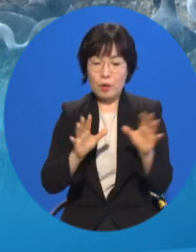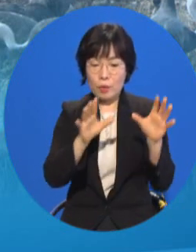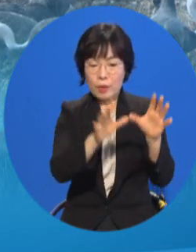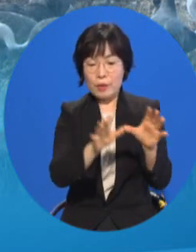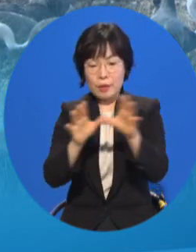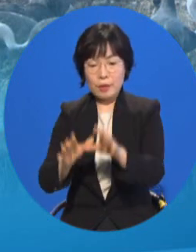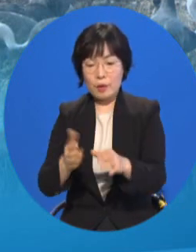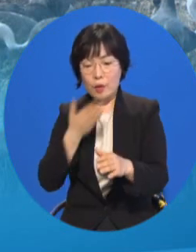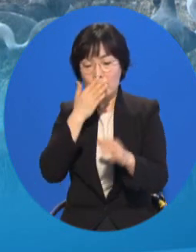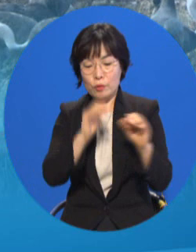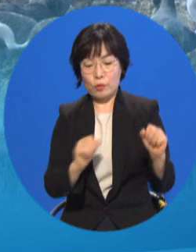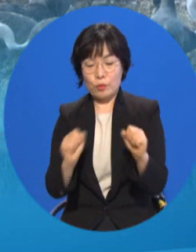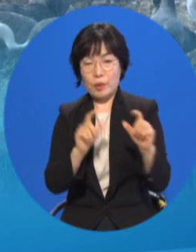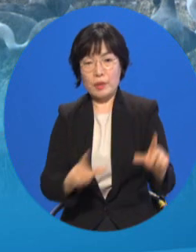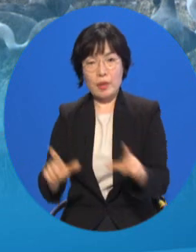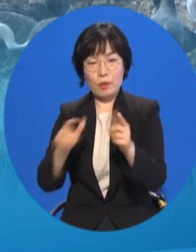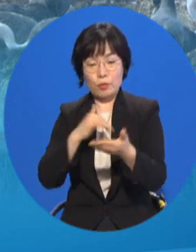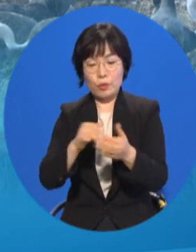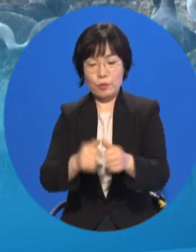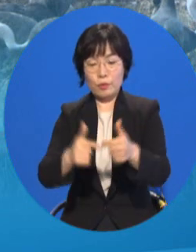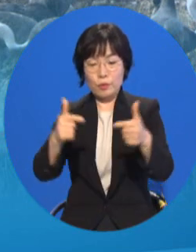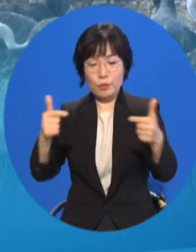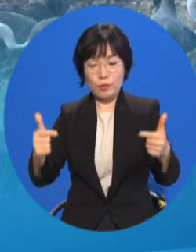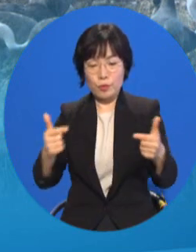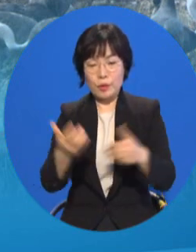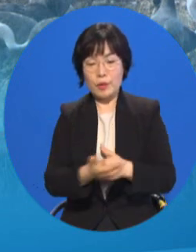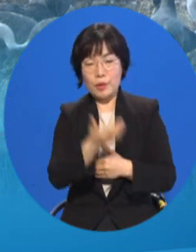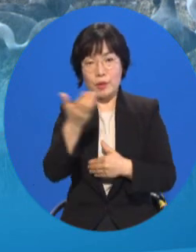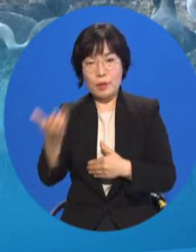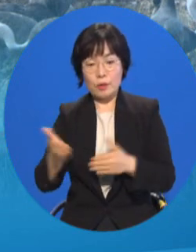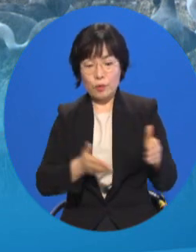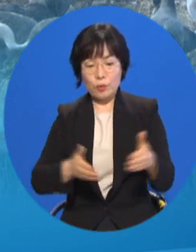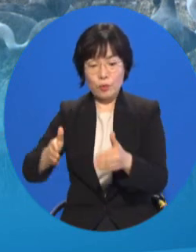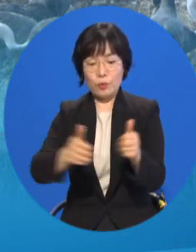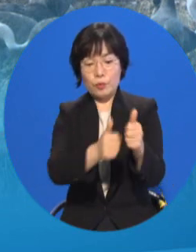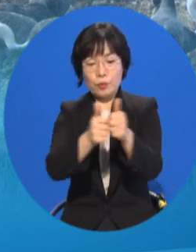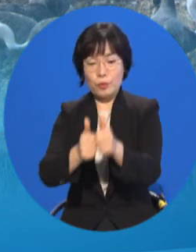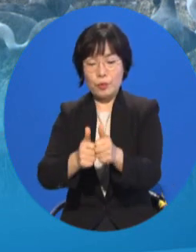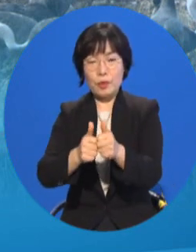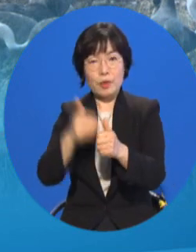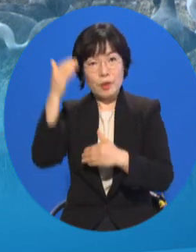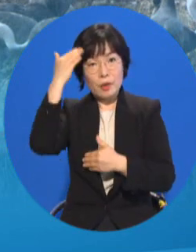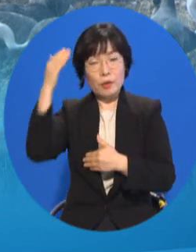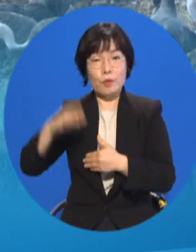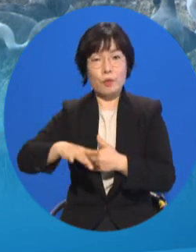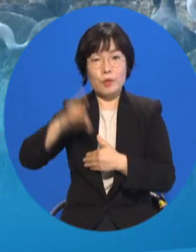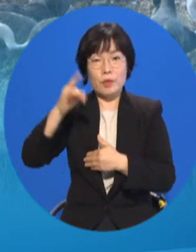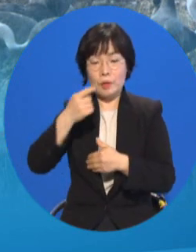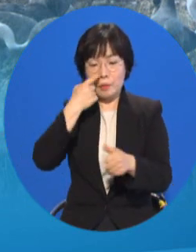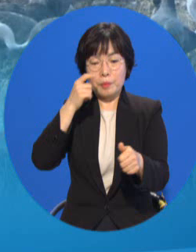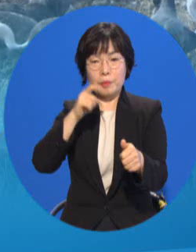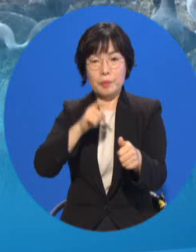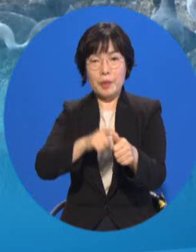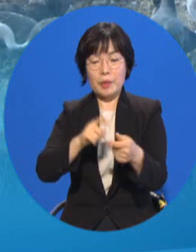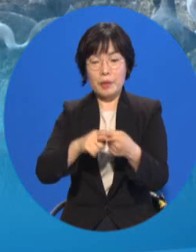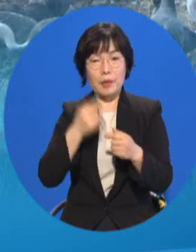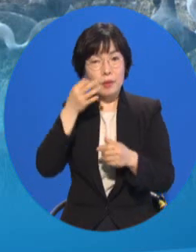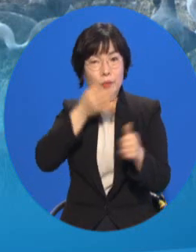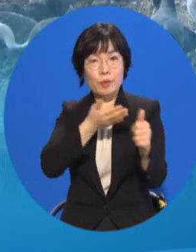이용하면서 개체수가 크게 늘었는데 흑두루미의 이동 경로 추적 작업도 국내에서 처음으로 시도됩니다. 박민주